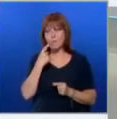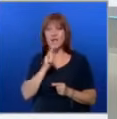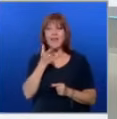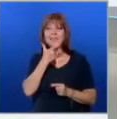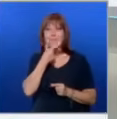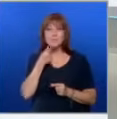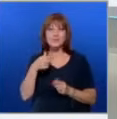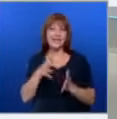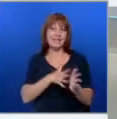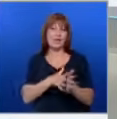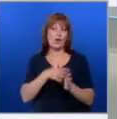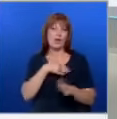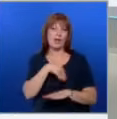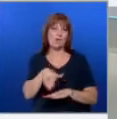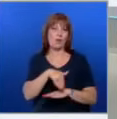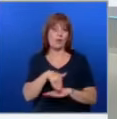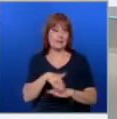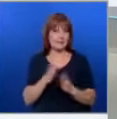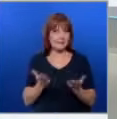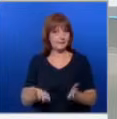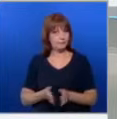улиците. Още един изключително